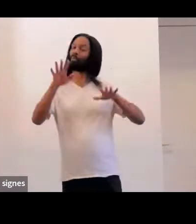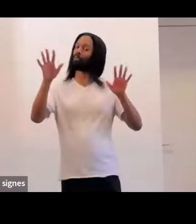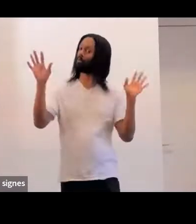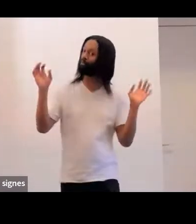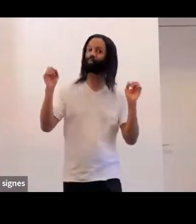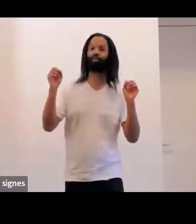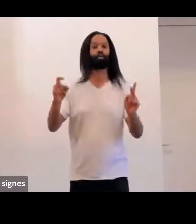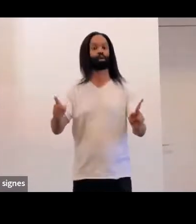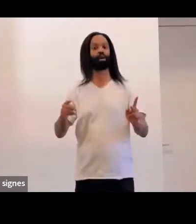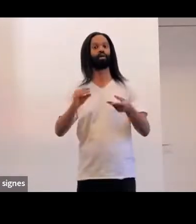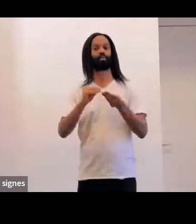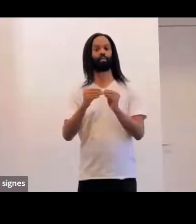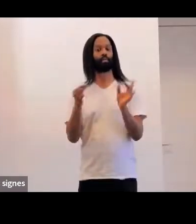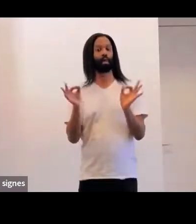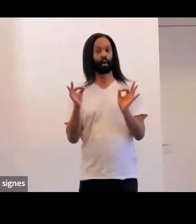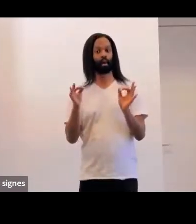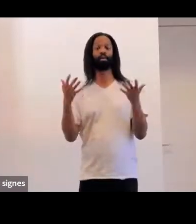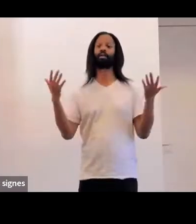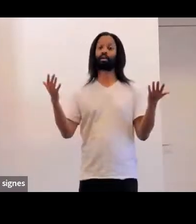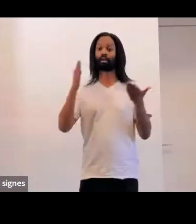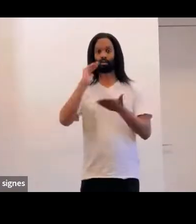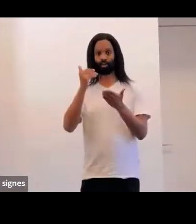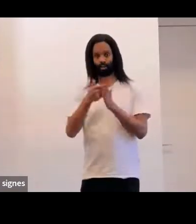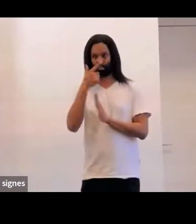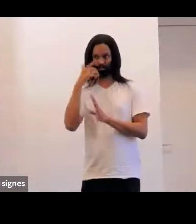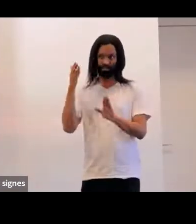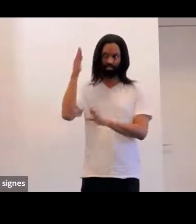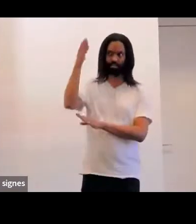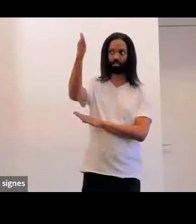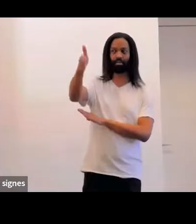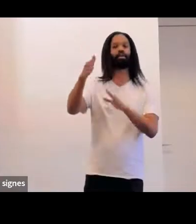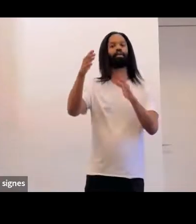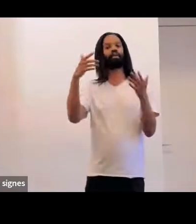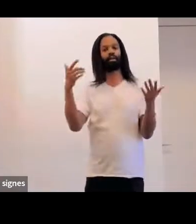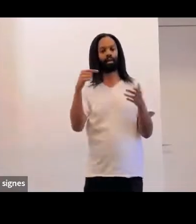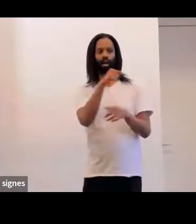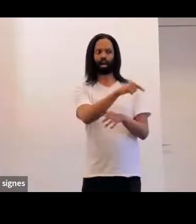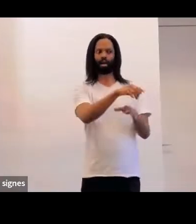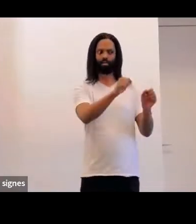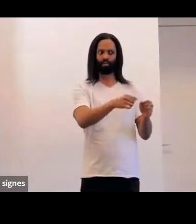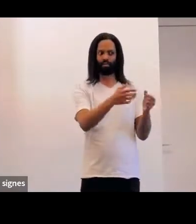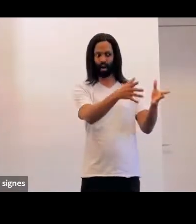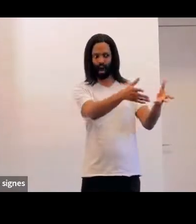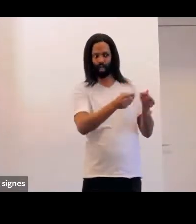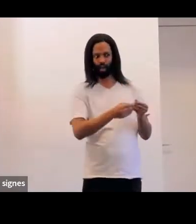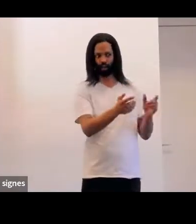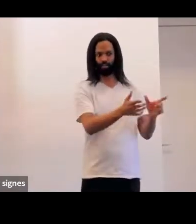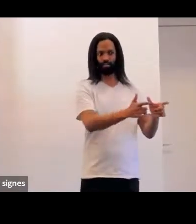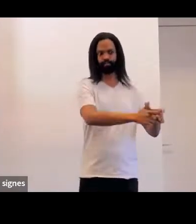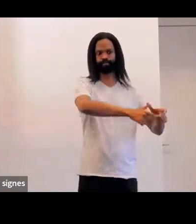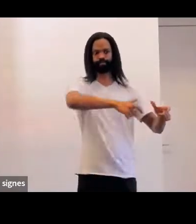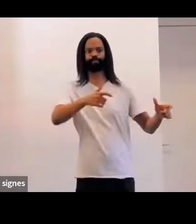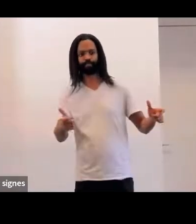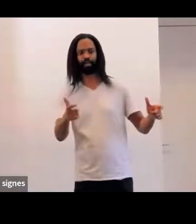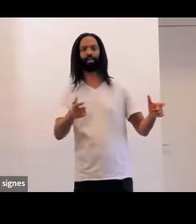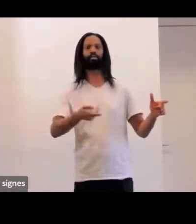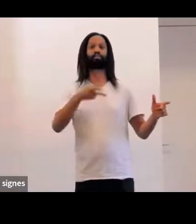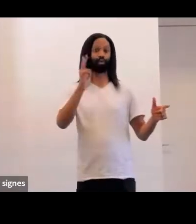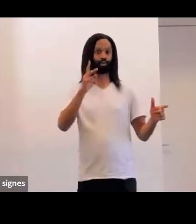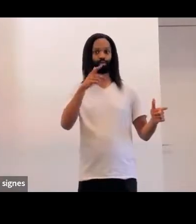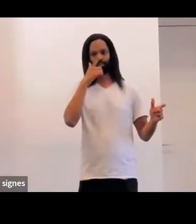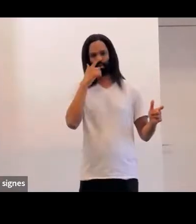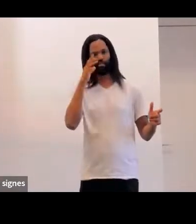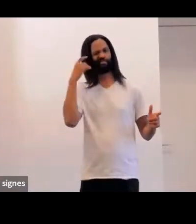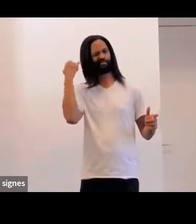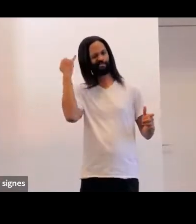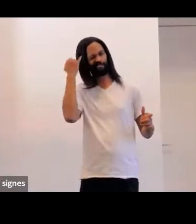permettant d'agrandir l'offre d'accueil aujourd'hui du 32 de la rue Sainte-Anne puisse être rapidement trouvée.